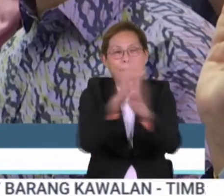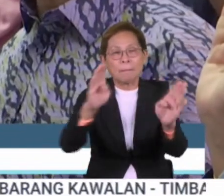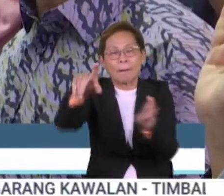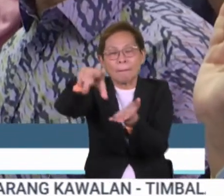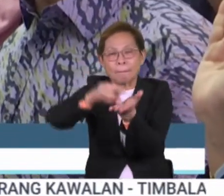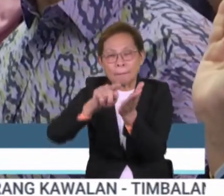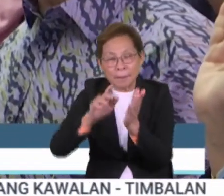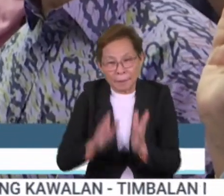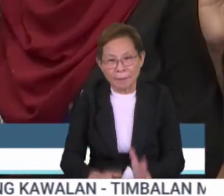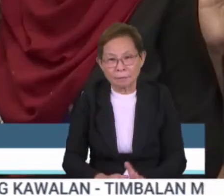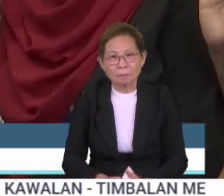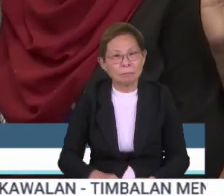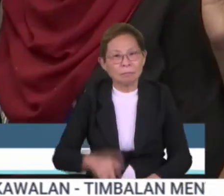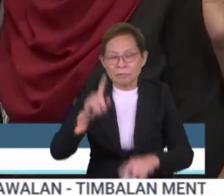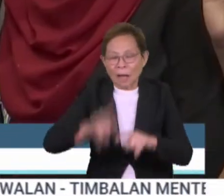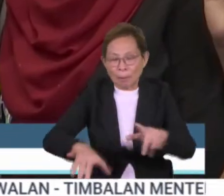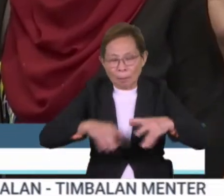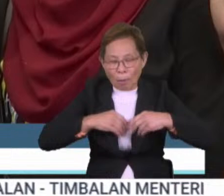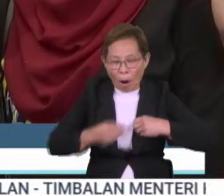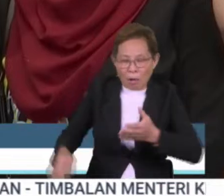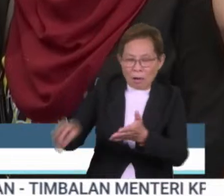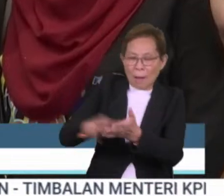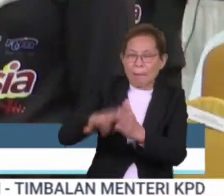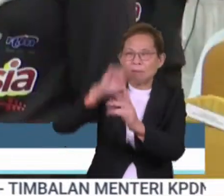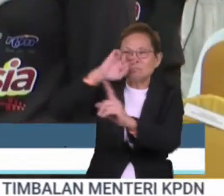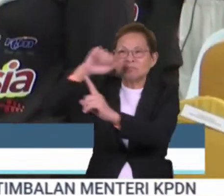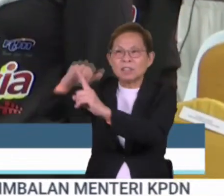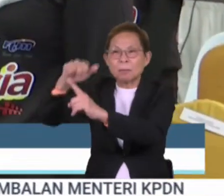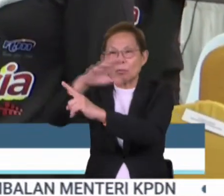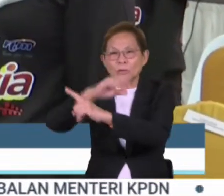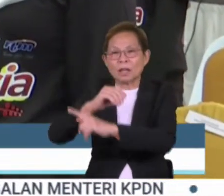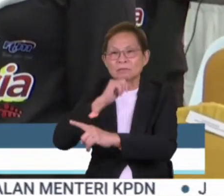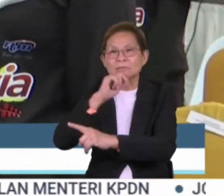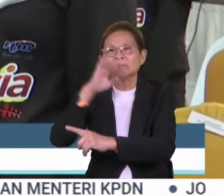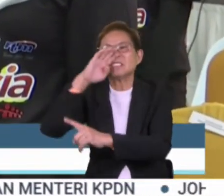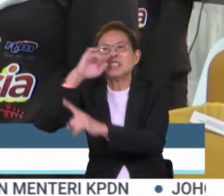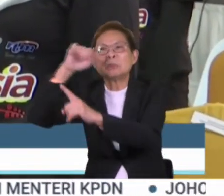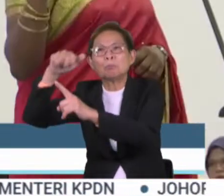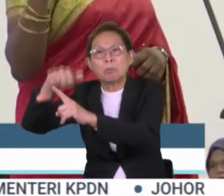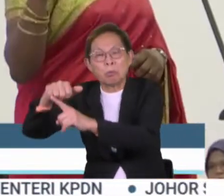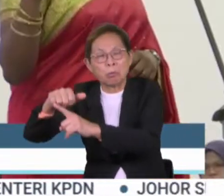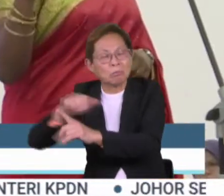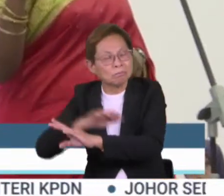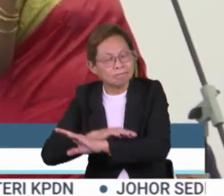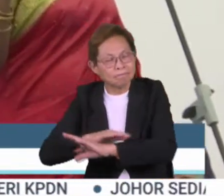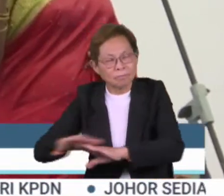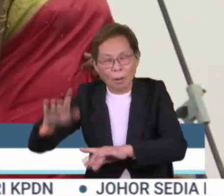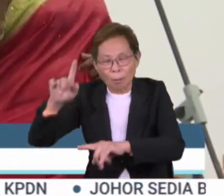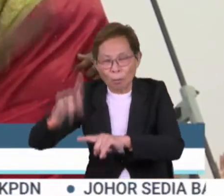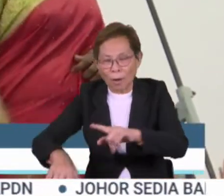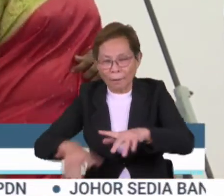Bagaimanapun, tiada kompromi terhadap laporan berbentuk fitnah dan tidak benar.